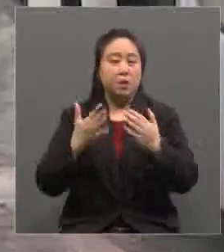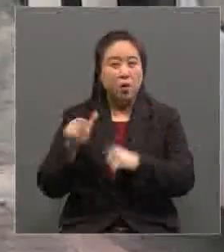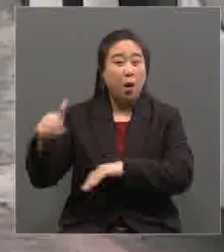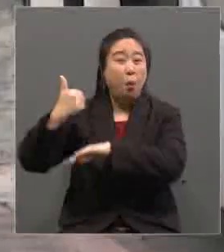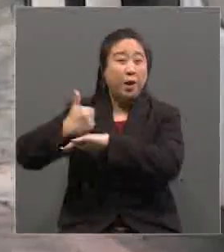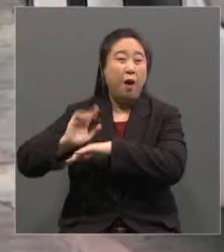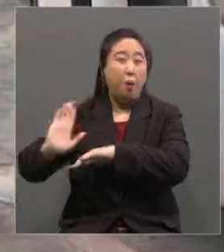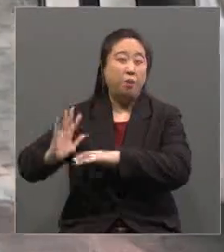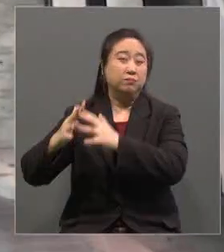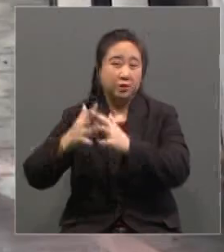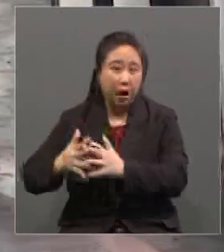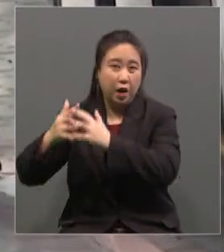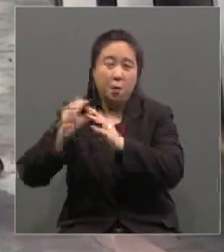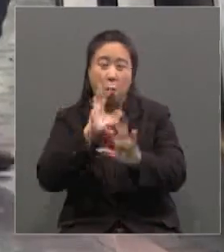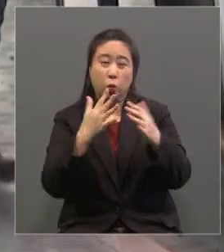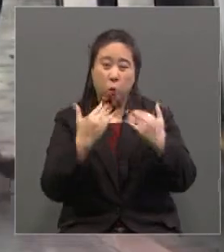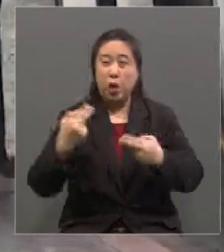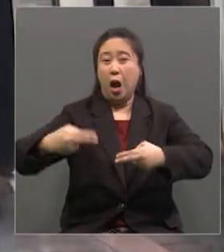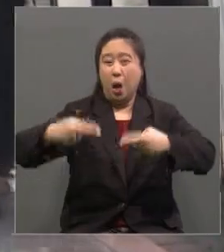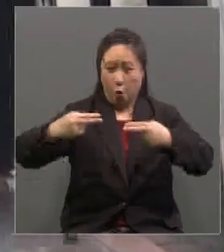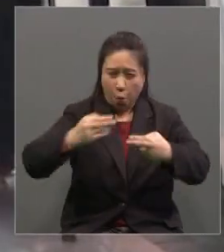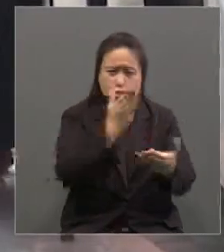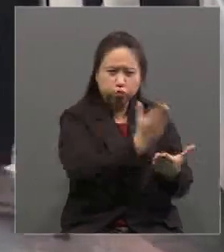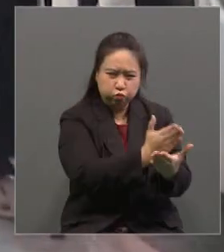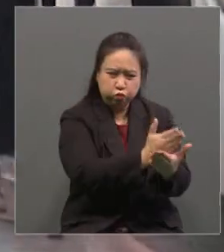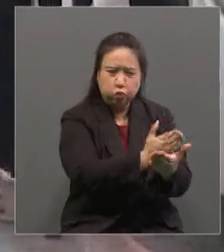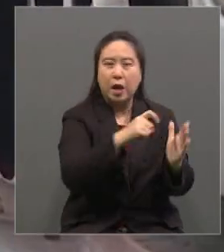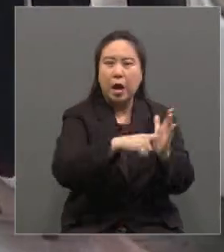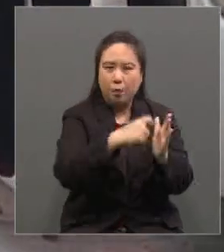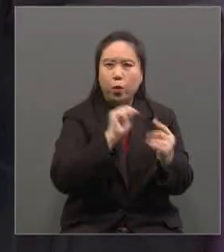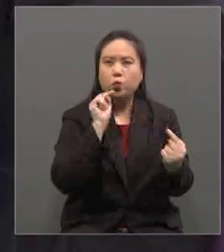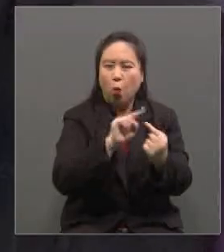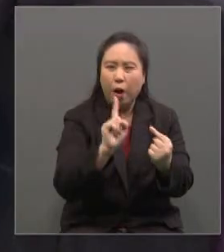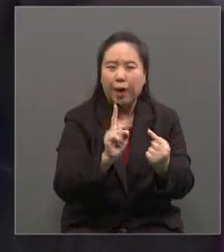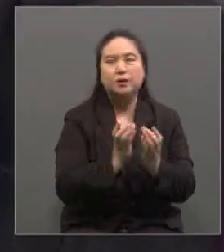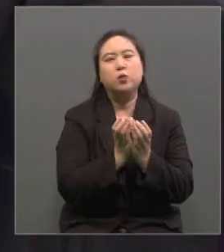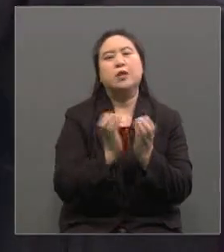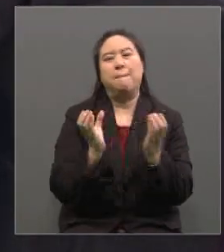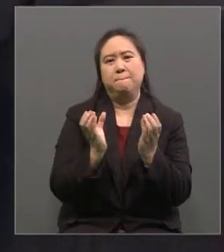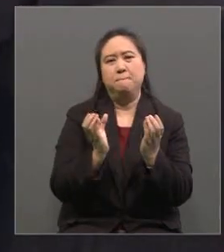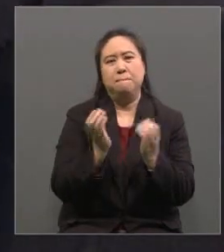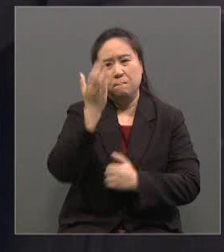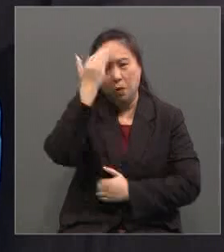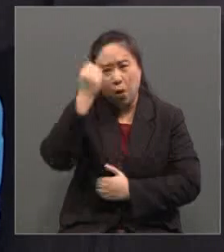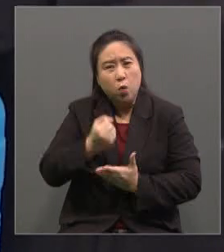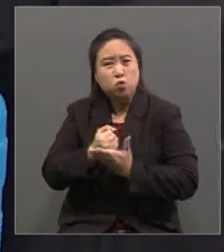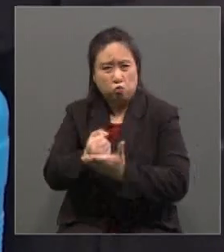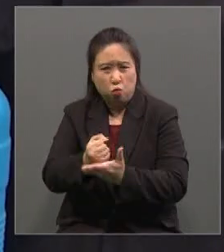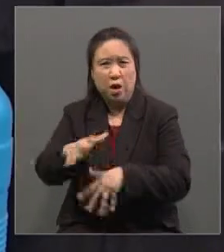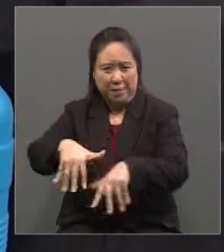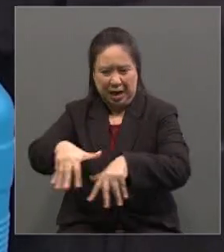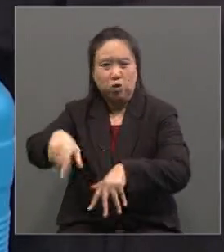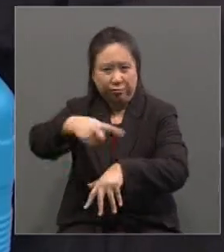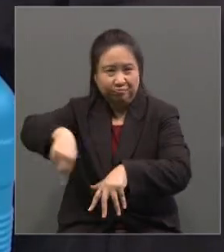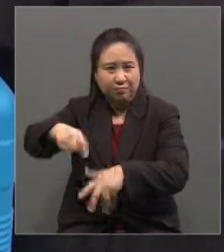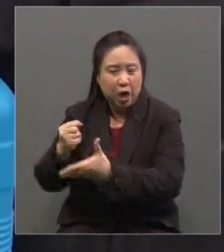สหรัฐก็กล่าวนะครับว่าการพักรบเพื่อเหตุผลด้านมนุษยธรรมมีเป้าหมายครับเพื่อการส่งมอบความช่วยเหลือไปให้กับชาวปาเลสไตน์